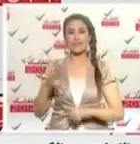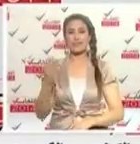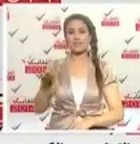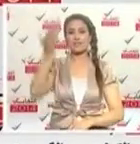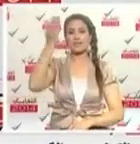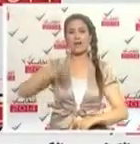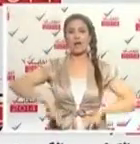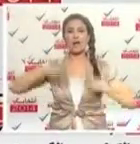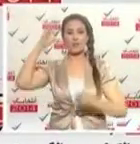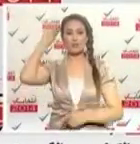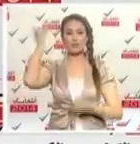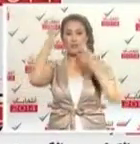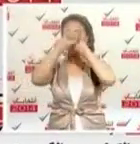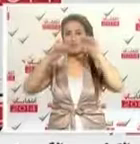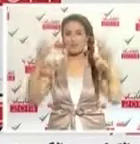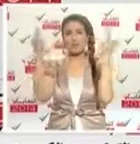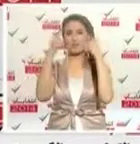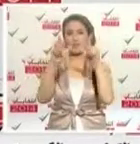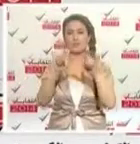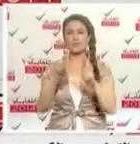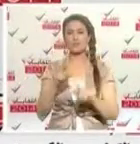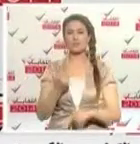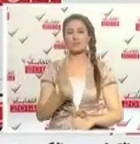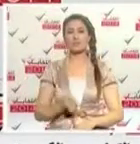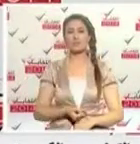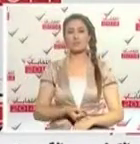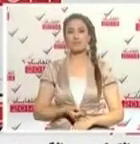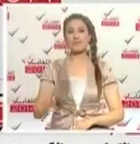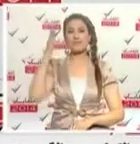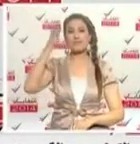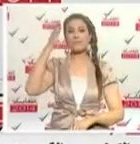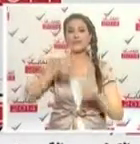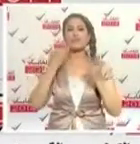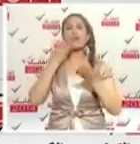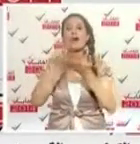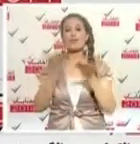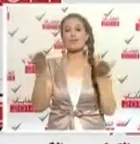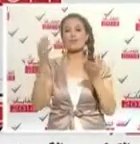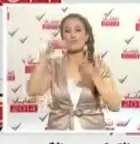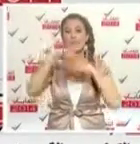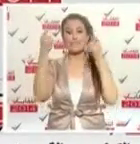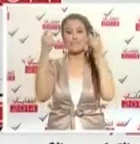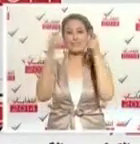للشهداء، عاشت تونس حرية أبية، ونأمل في إعطائنا الثقة وإعطائنا